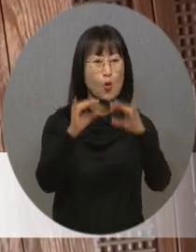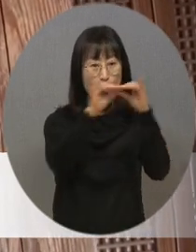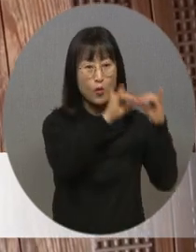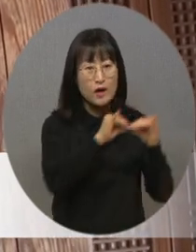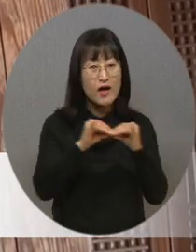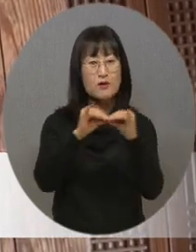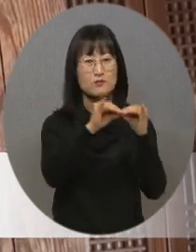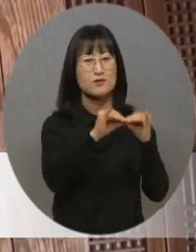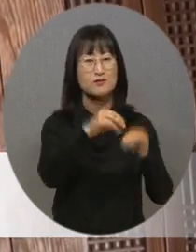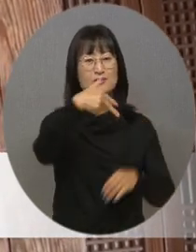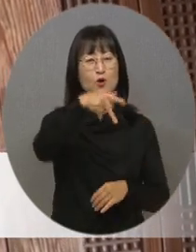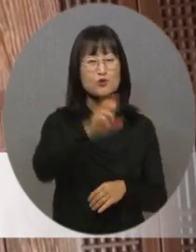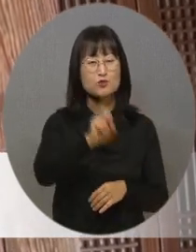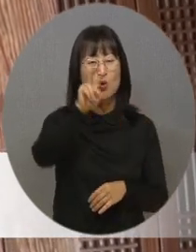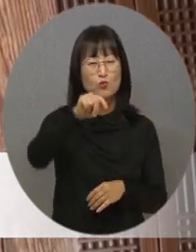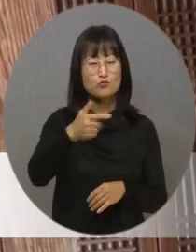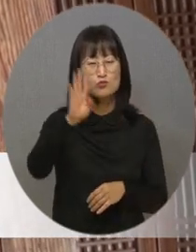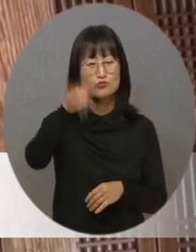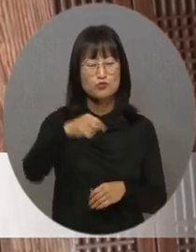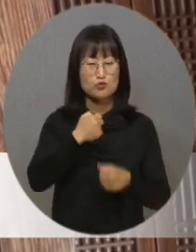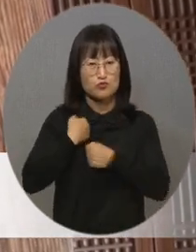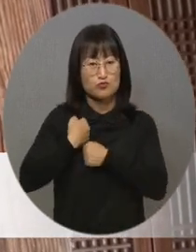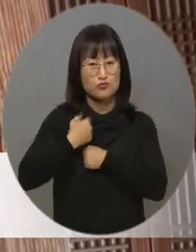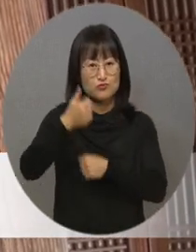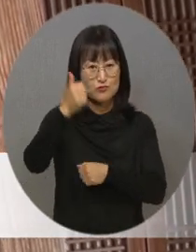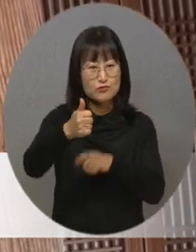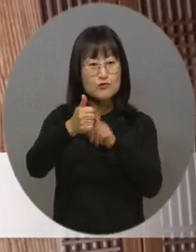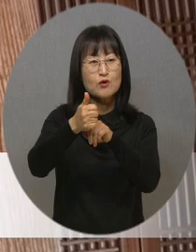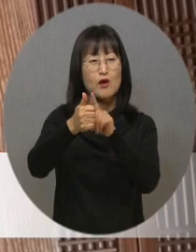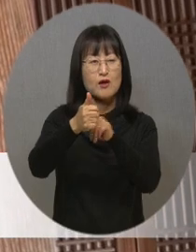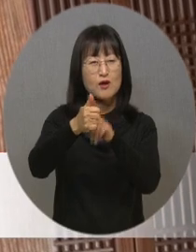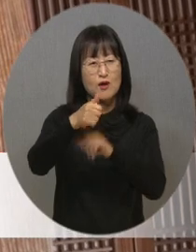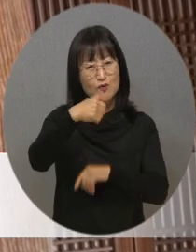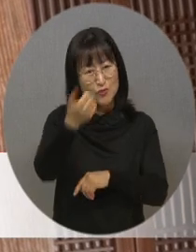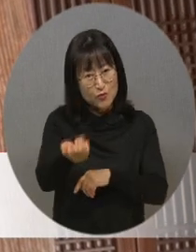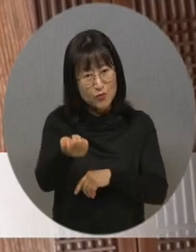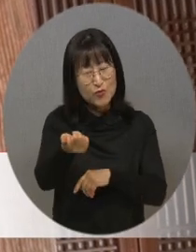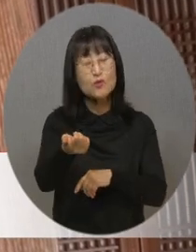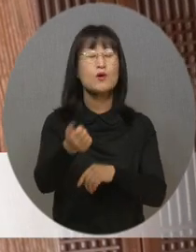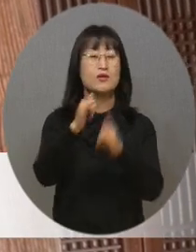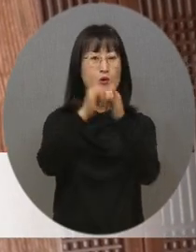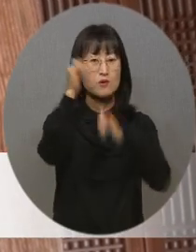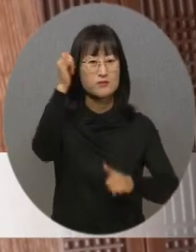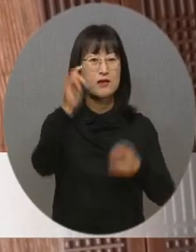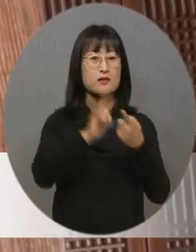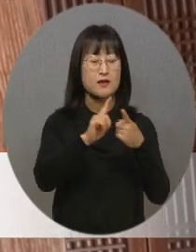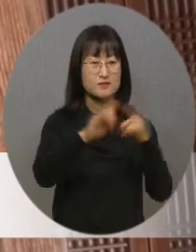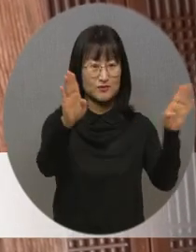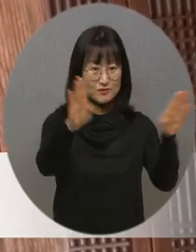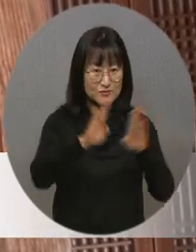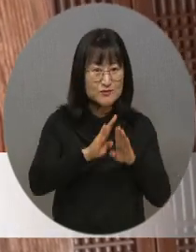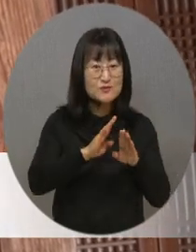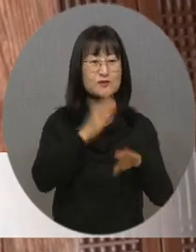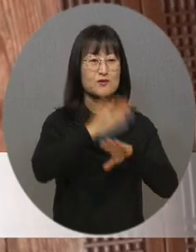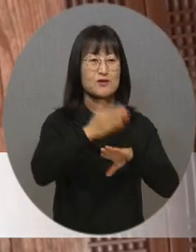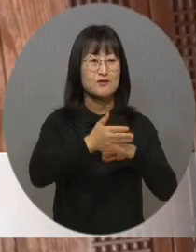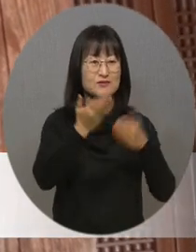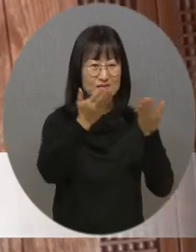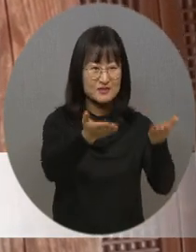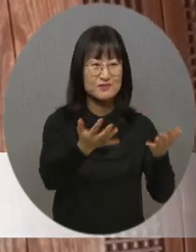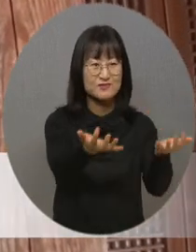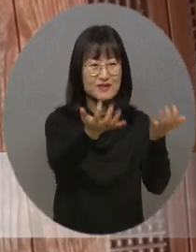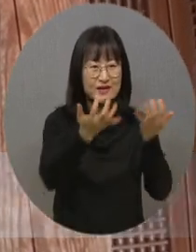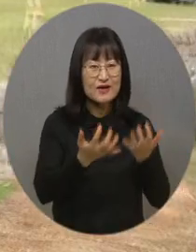정문부 할아버지 정문부 장군부에서 이렇게 애써주시니까 정말 감사합니다. 시민의 운동으로 이렇게